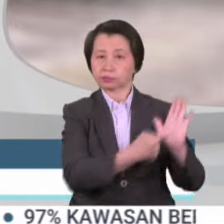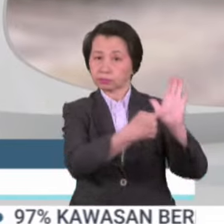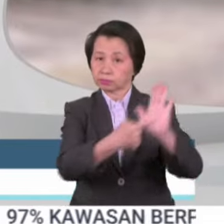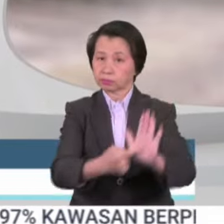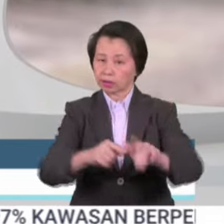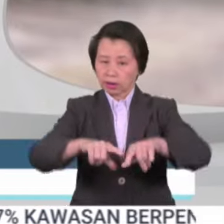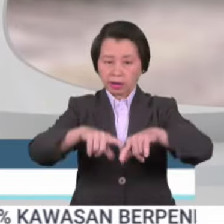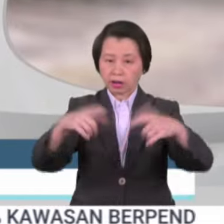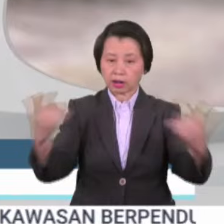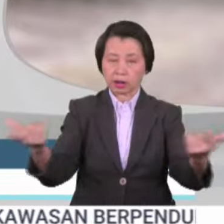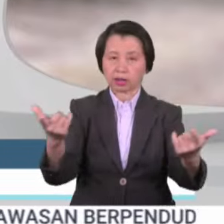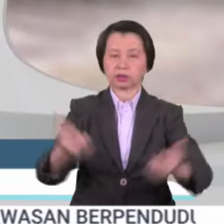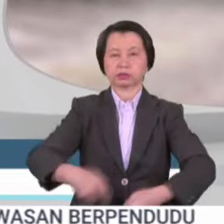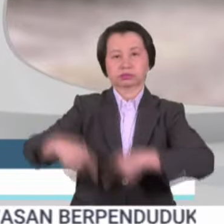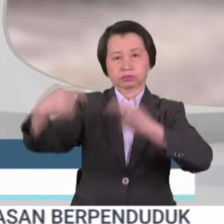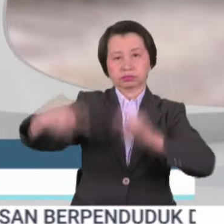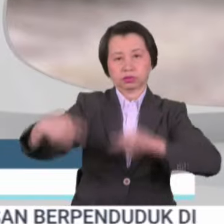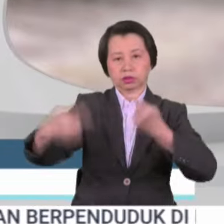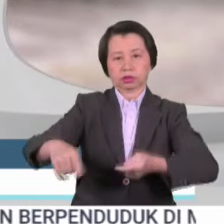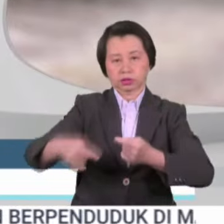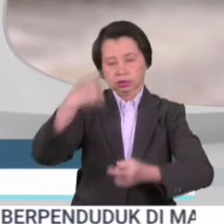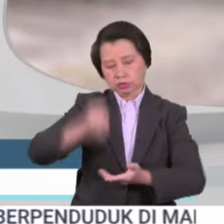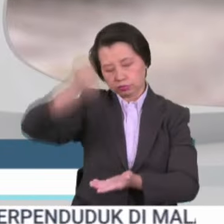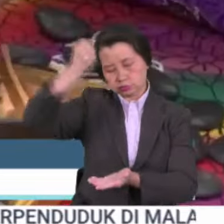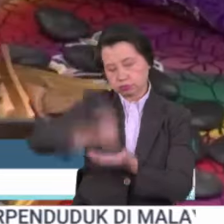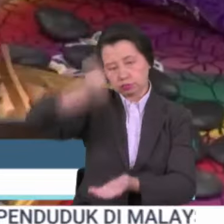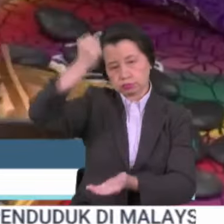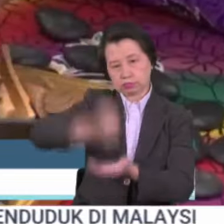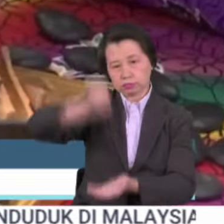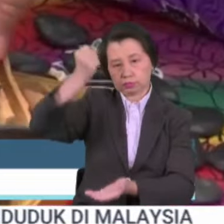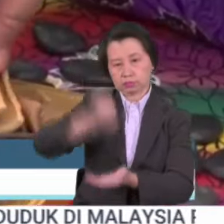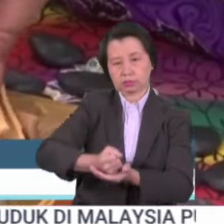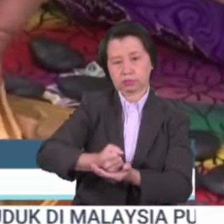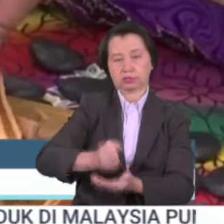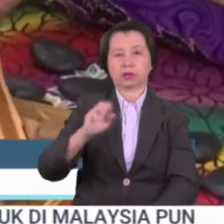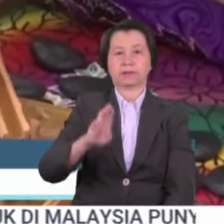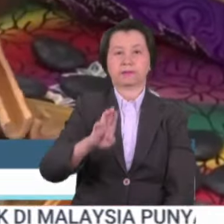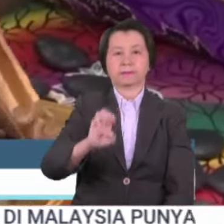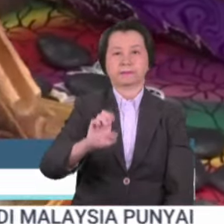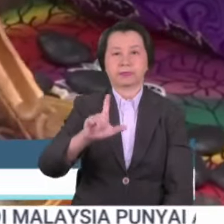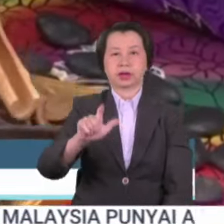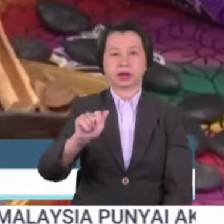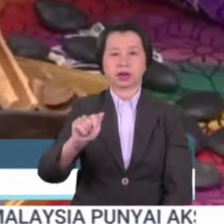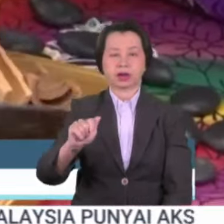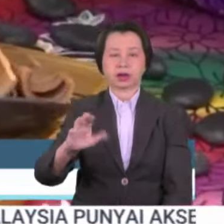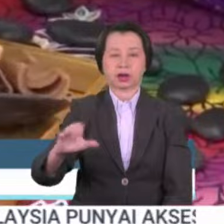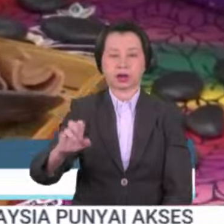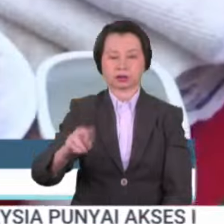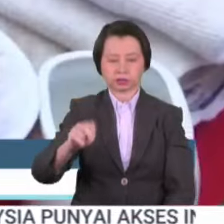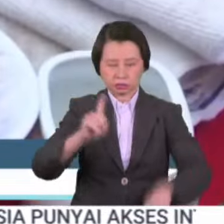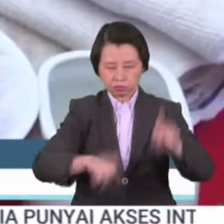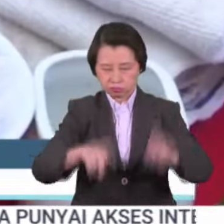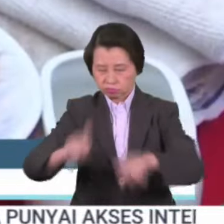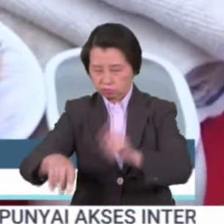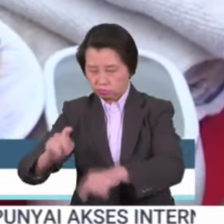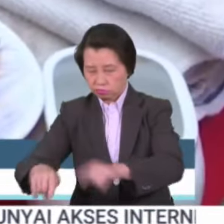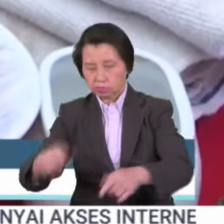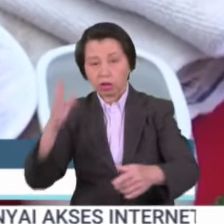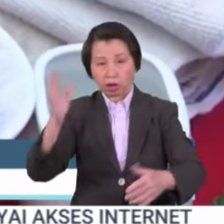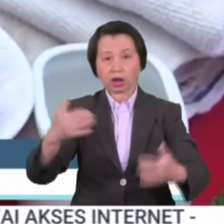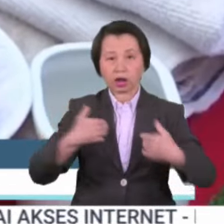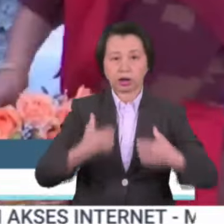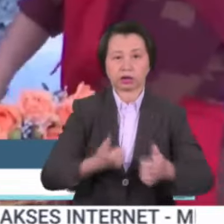menampilkan kelainan iaitu pertandingan menumbuk belacan. Uniknya, pelbagai jenis sambal belacan akan